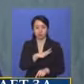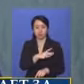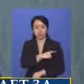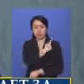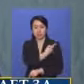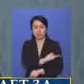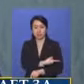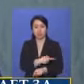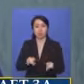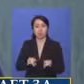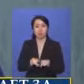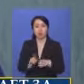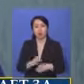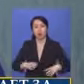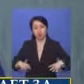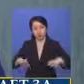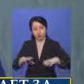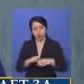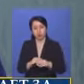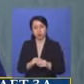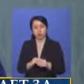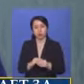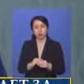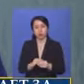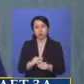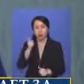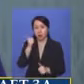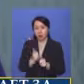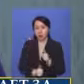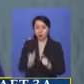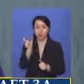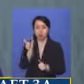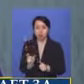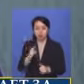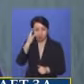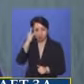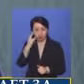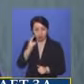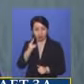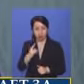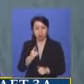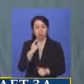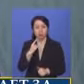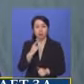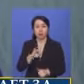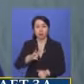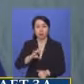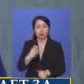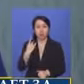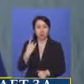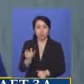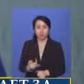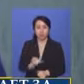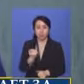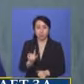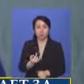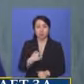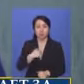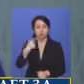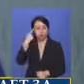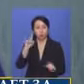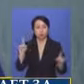такой объединяющей, чтобы каждый гражданин Казахстана понимал национальные интересы. Я